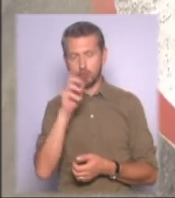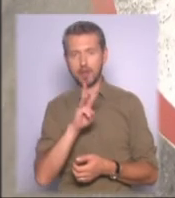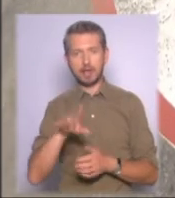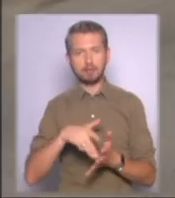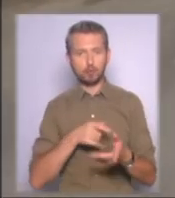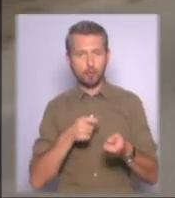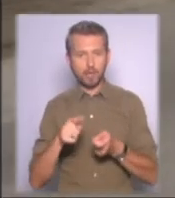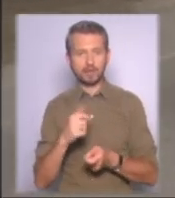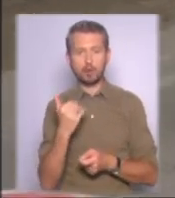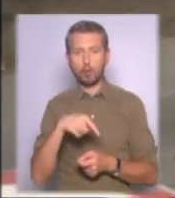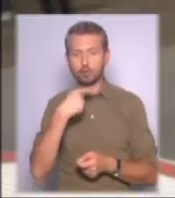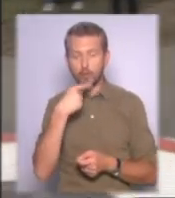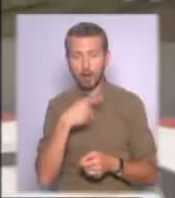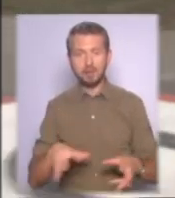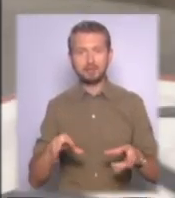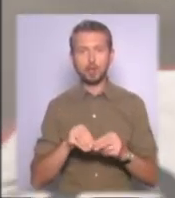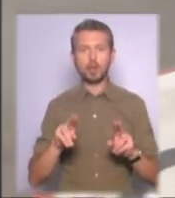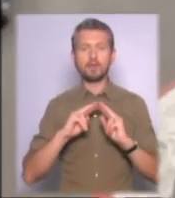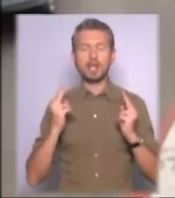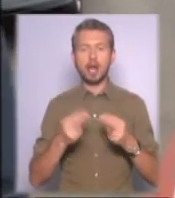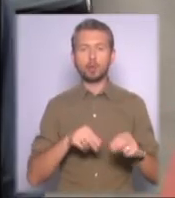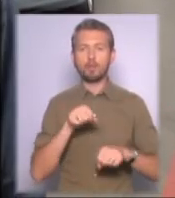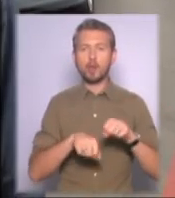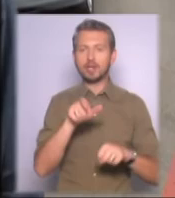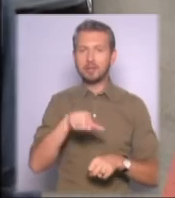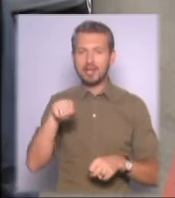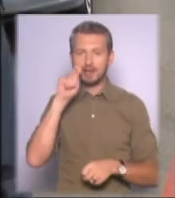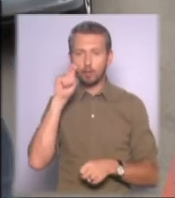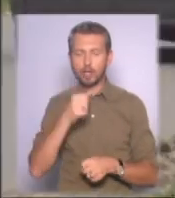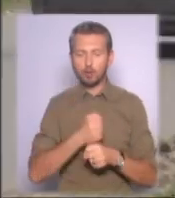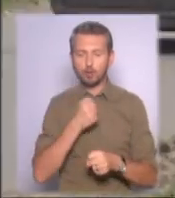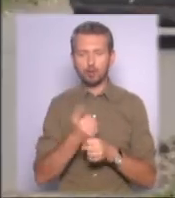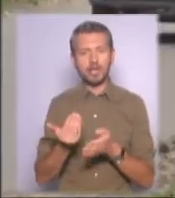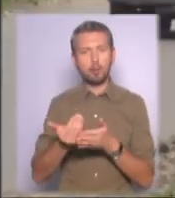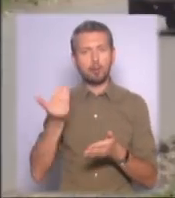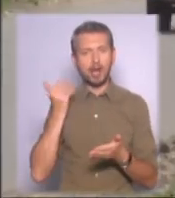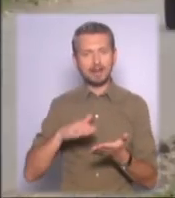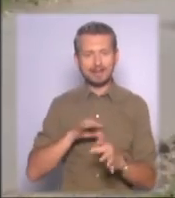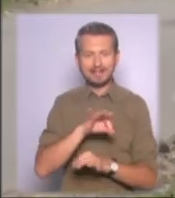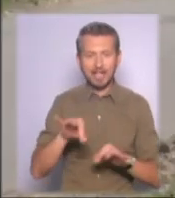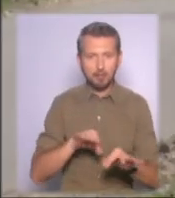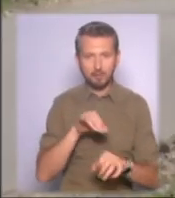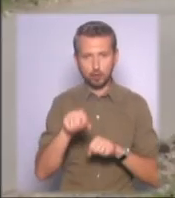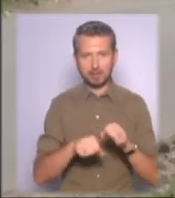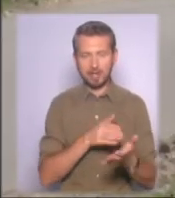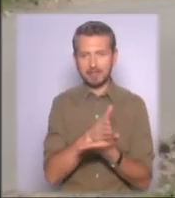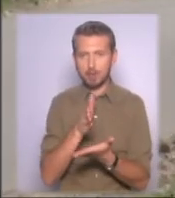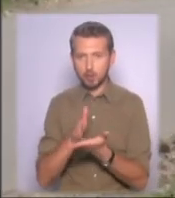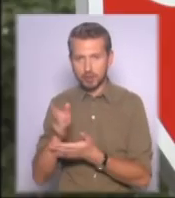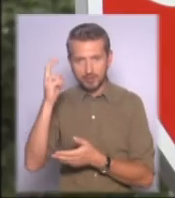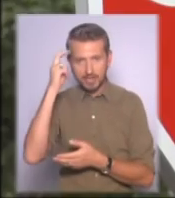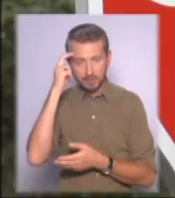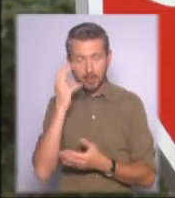його словами, наразі спільно з Федерацією велосипедистів України розроблена попередня схема велосипедних маршрутів столиці.